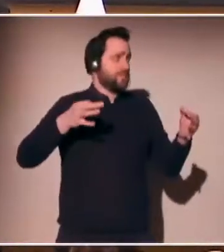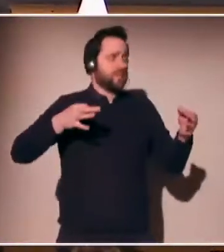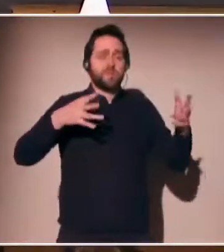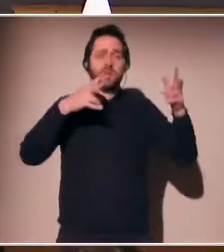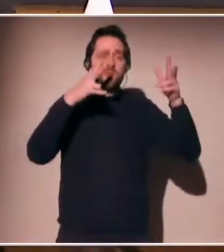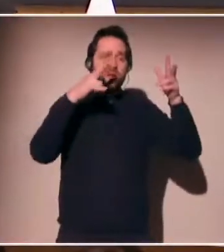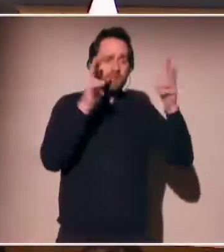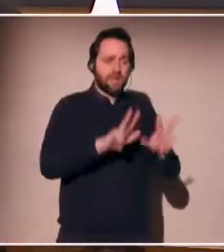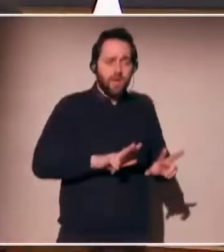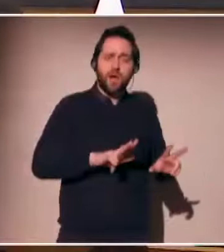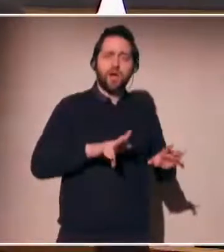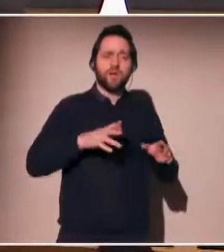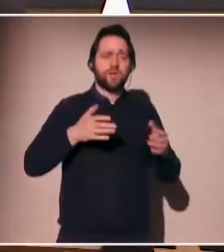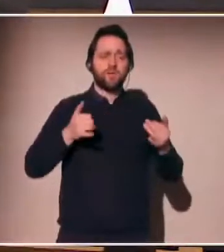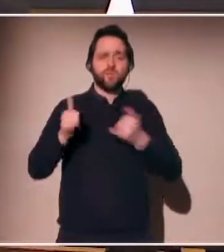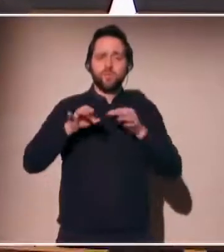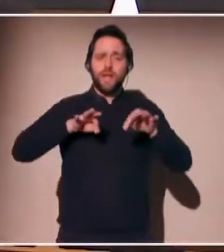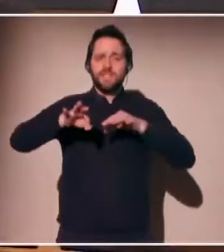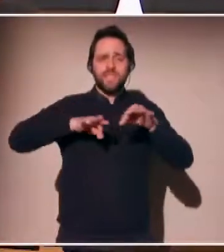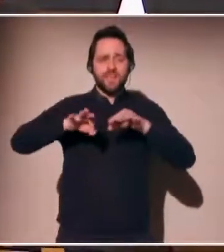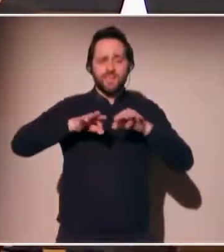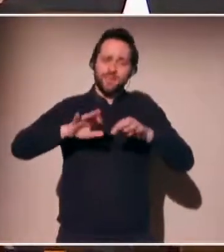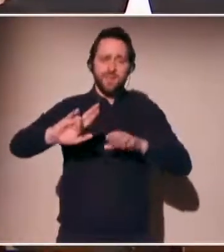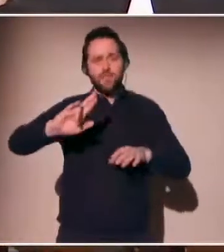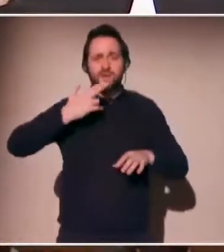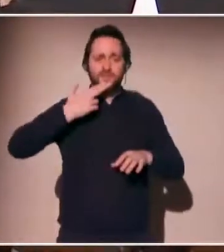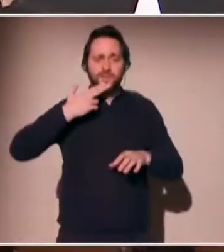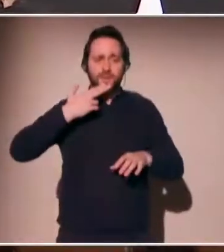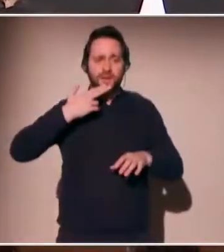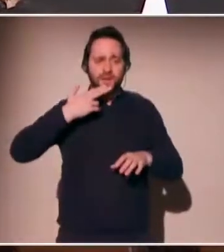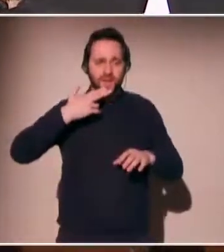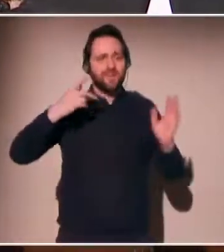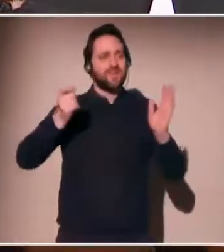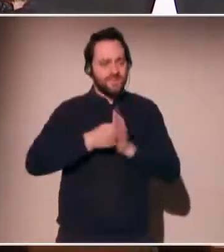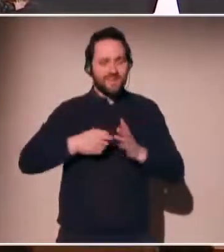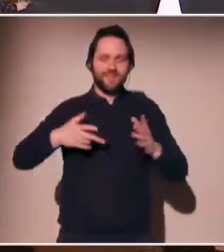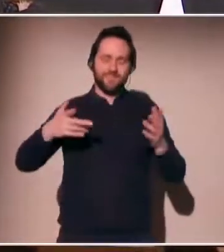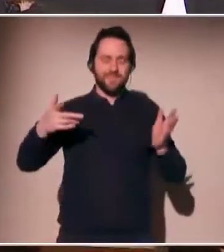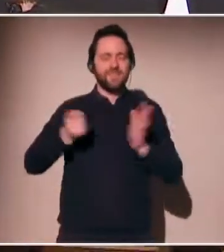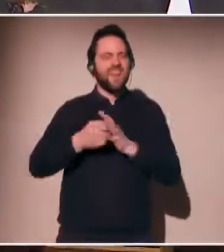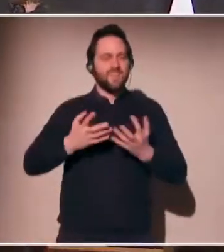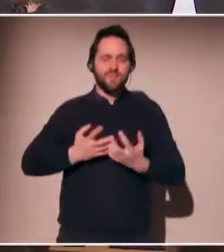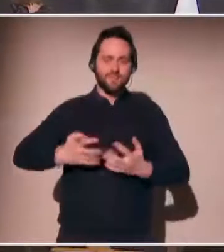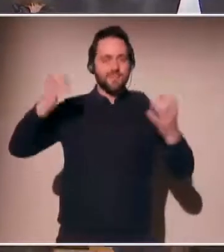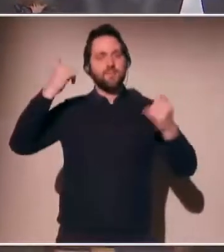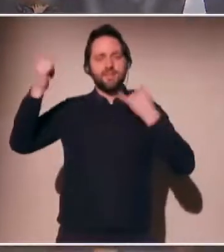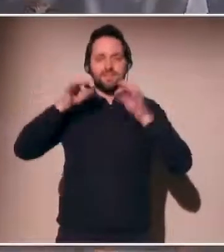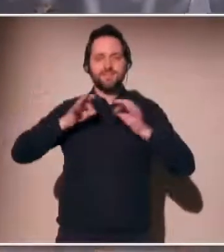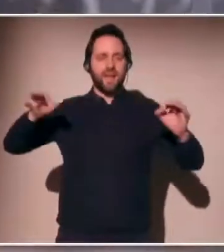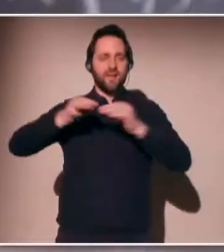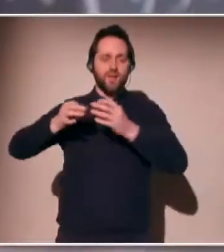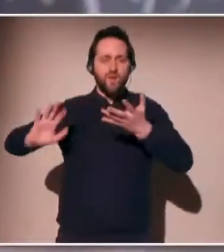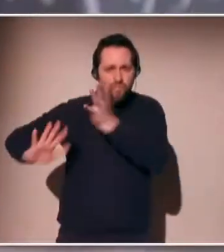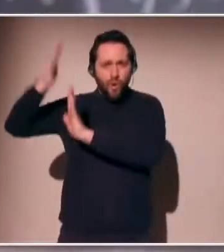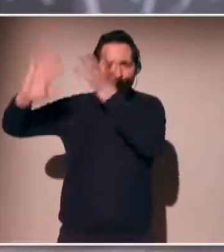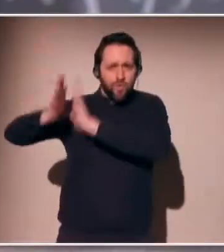échecs parfaitement bien pendant que la salle prend feu. Alors, c'est ça, c'est encore vrai. On est